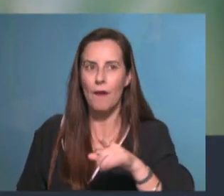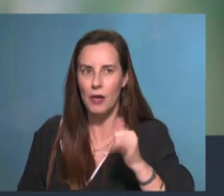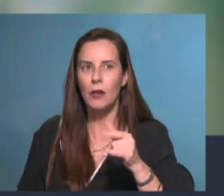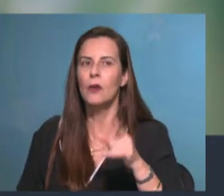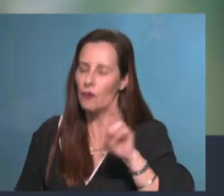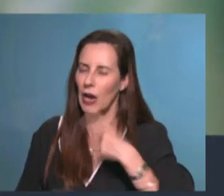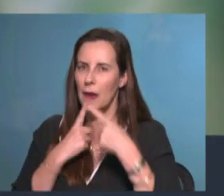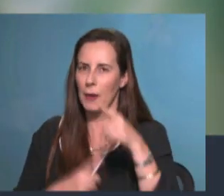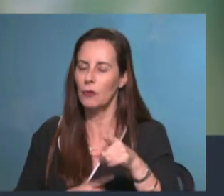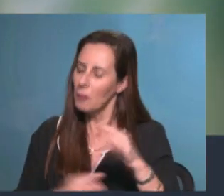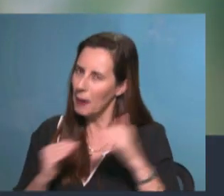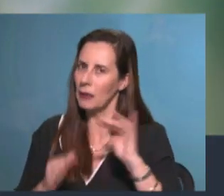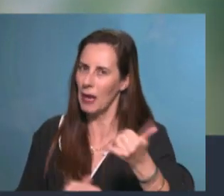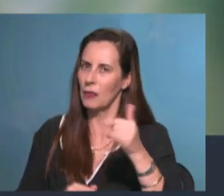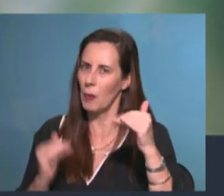בר שיח, ראוי.